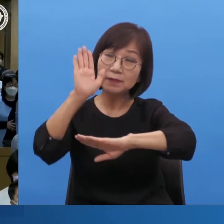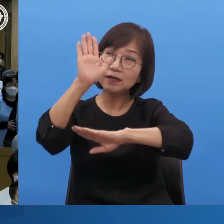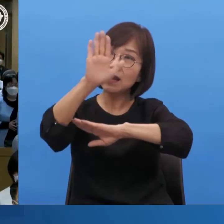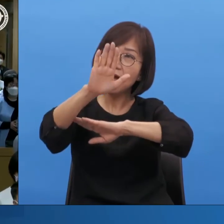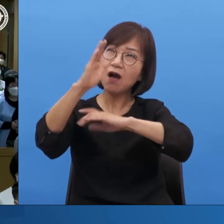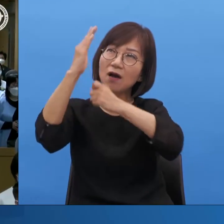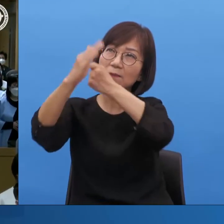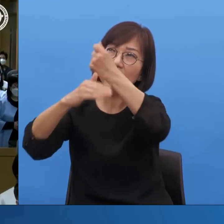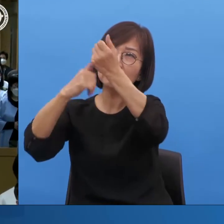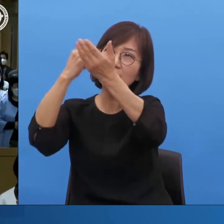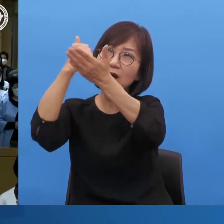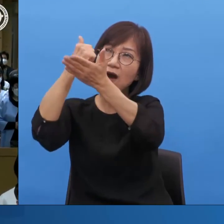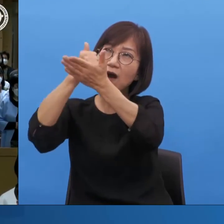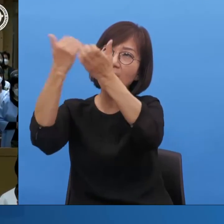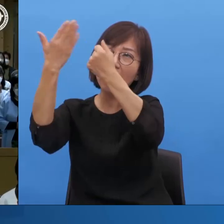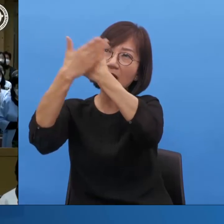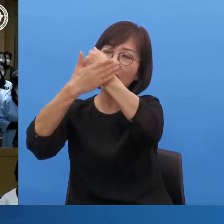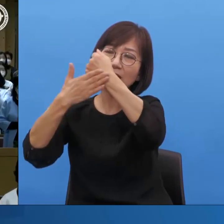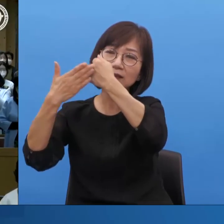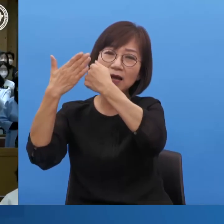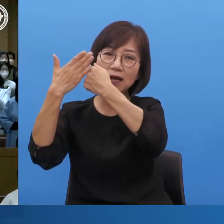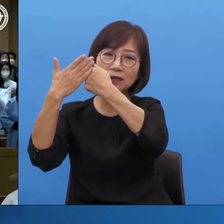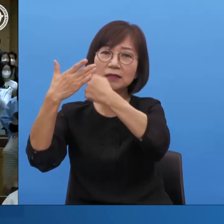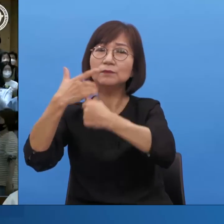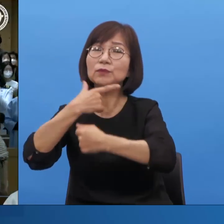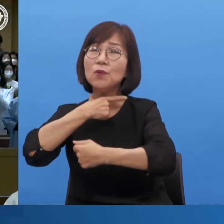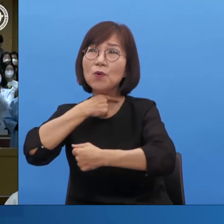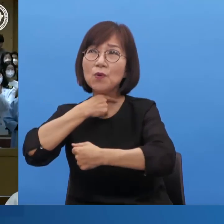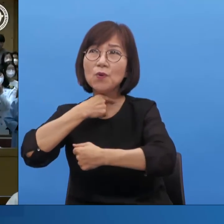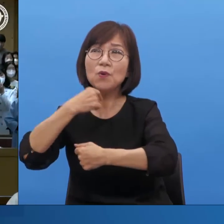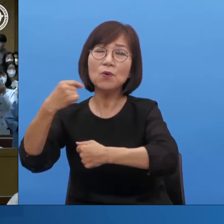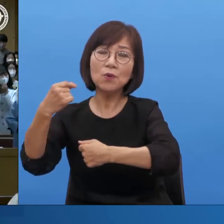응답을 넘어서 하나님